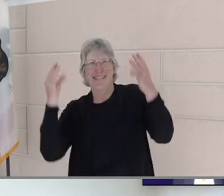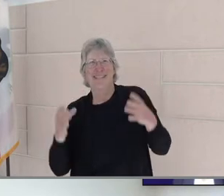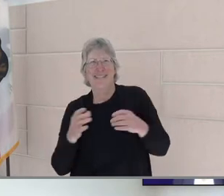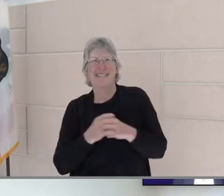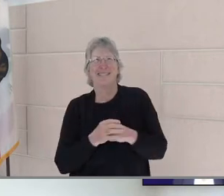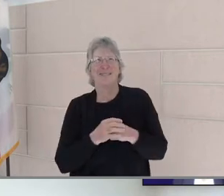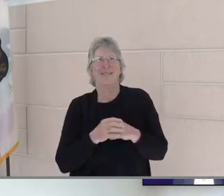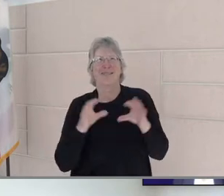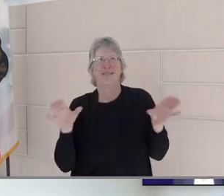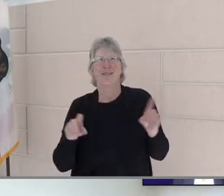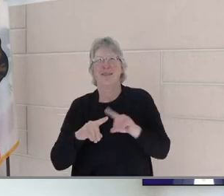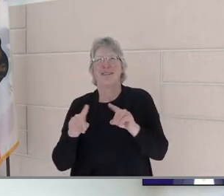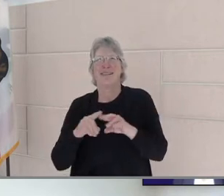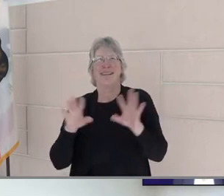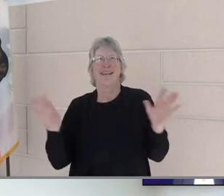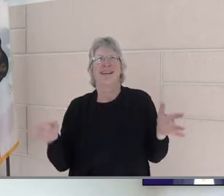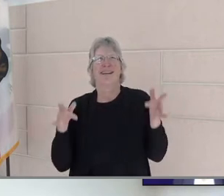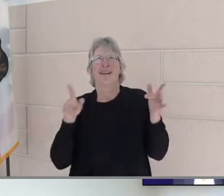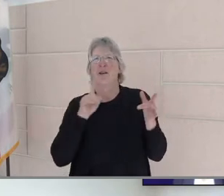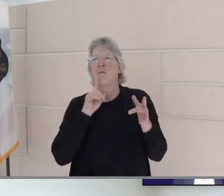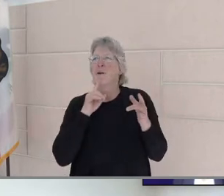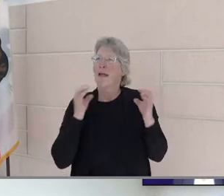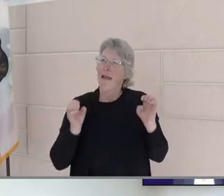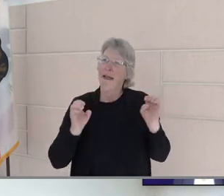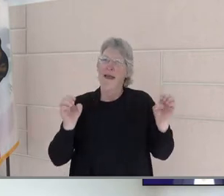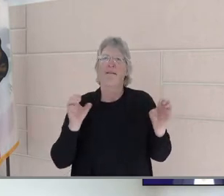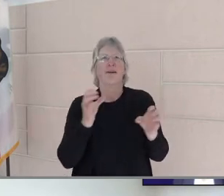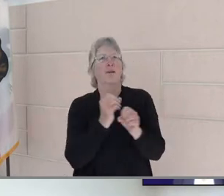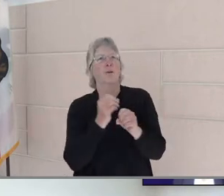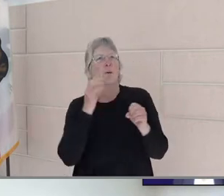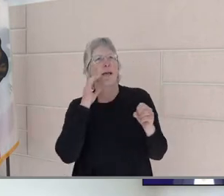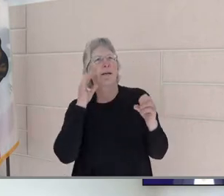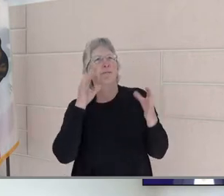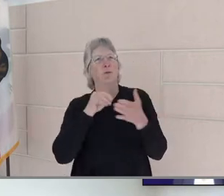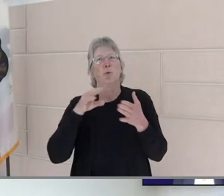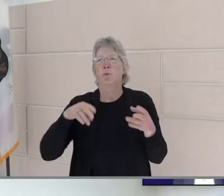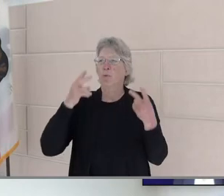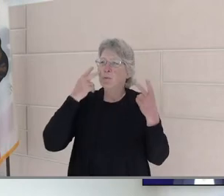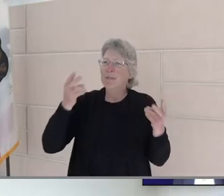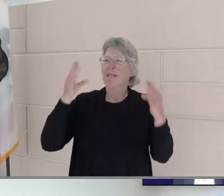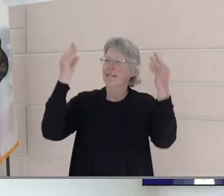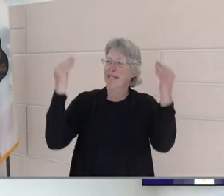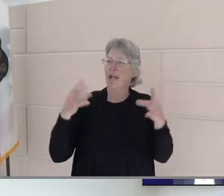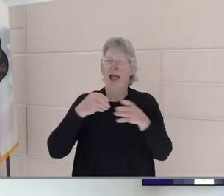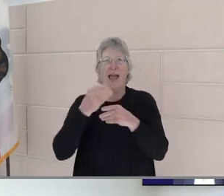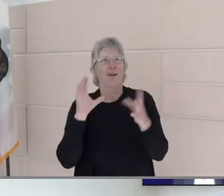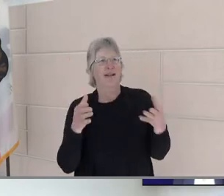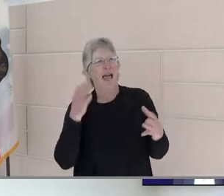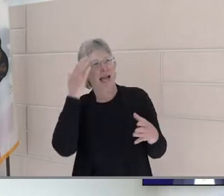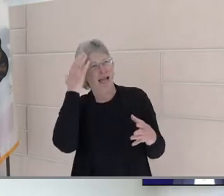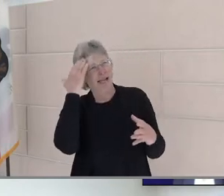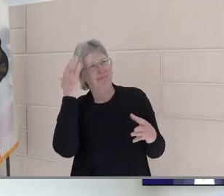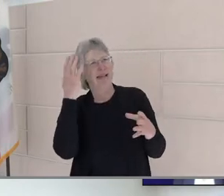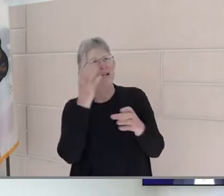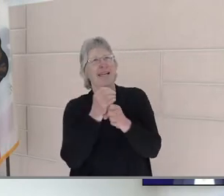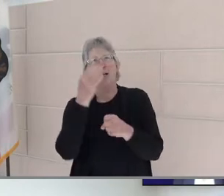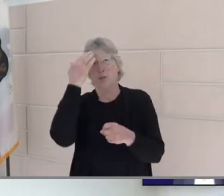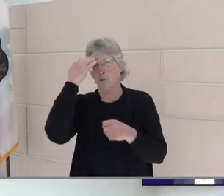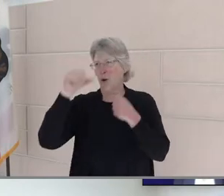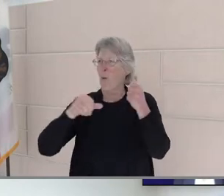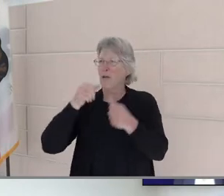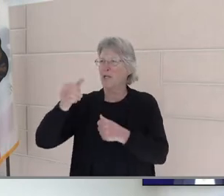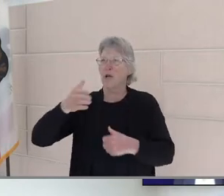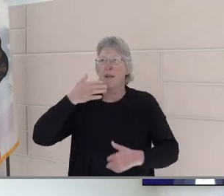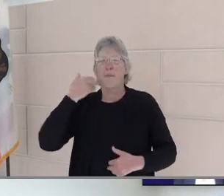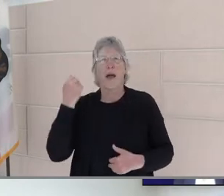ពីព្រោះអីហើយយើងមានការអស់សប្បាយណាស់ដល់ឃើញថាគ្រូហើយនិងសិស្សប្រណាំងប្រជែងជាមួយសិស្សហើយការ